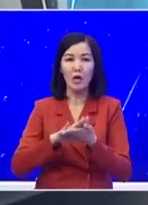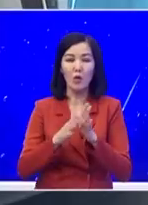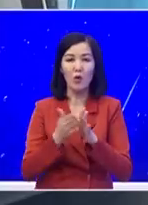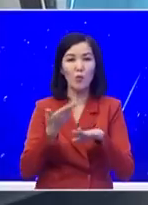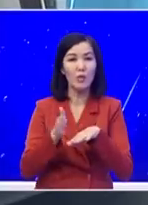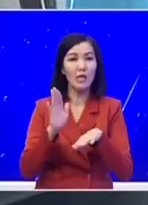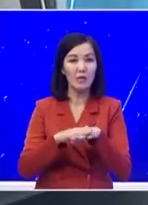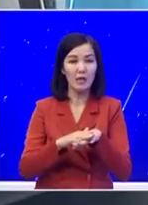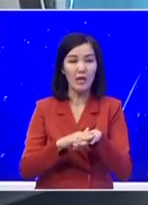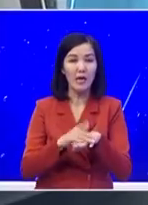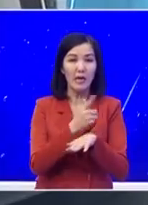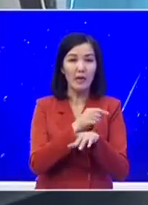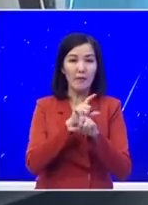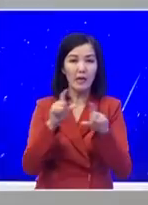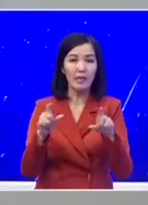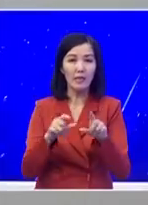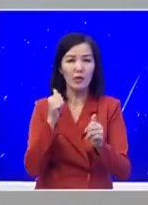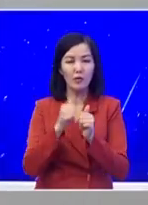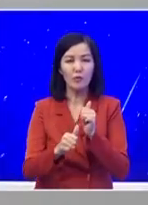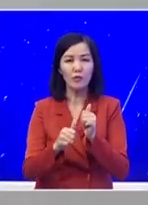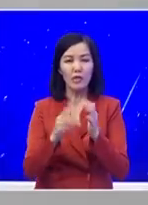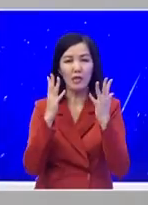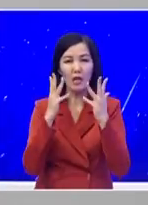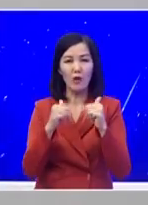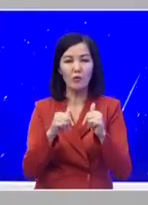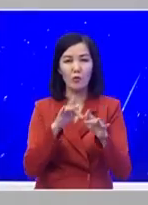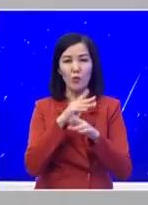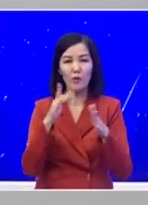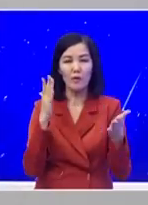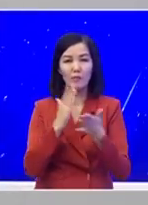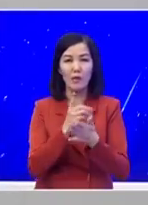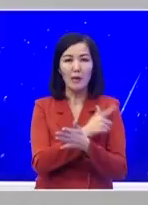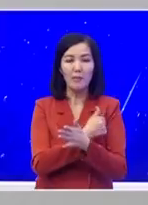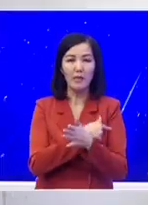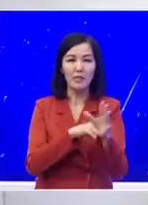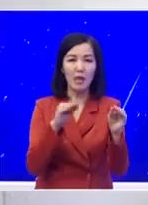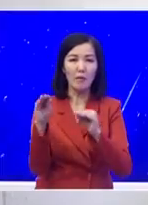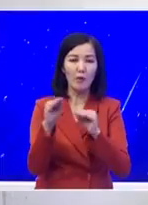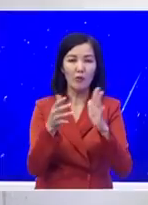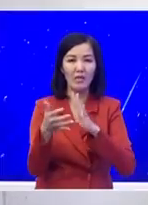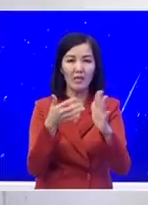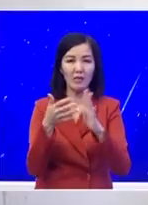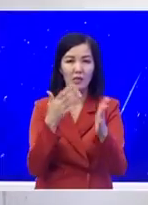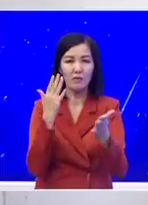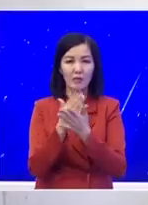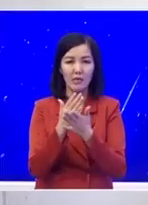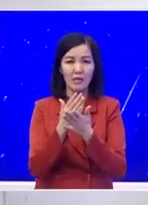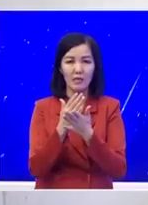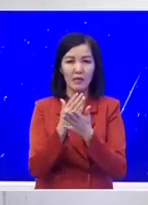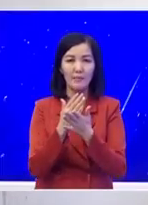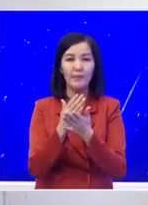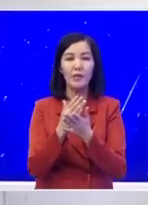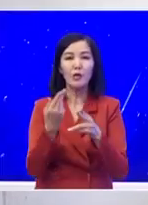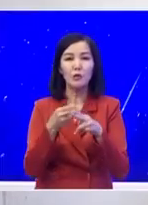өңірдегі ахуал күрделеніп тұр. Емханаларда күн сайын науқастар көбейіп, медициналық құрылғыларға тапшылық байқалып отыр, дейді